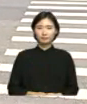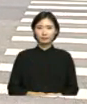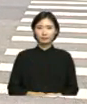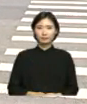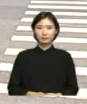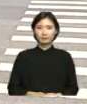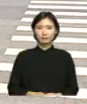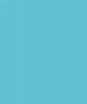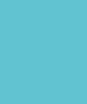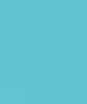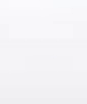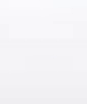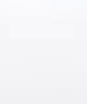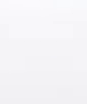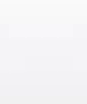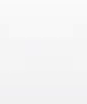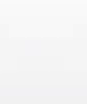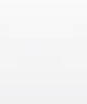입니다